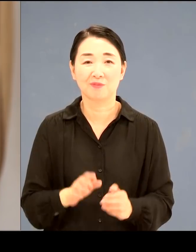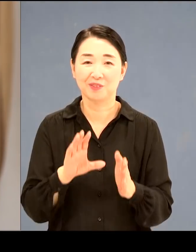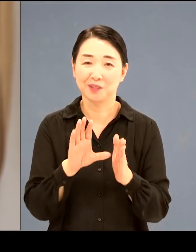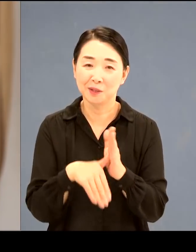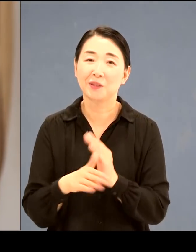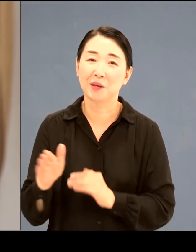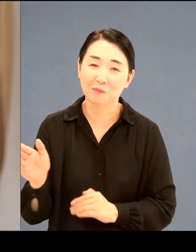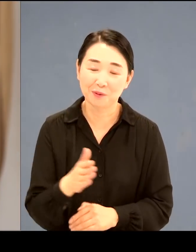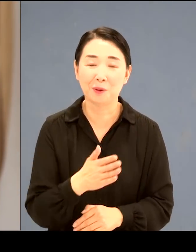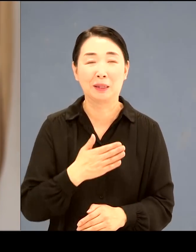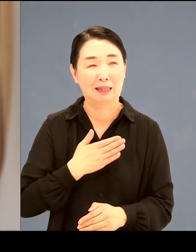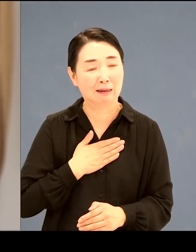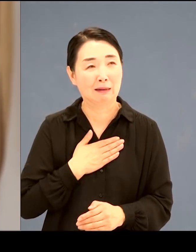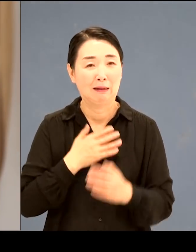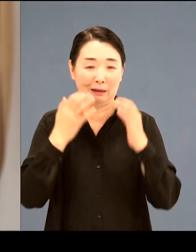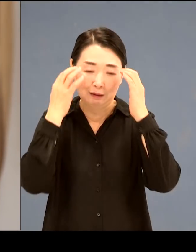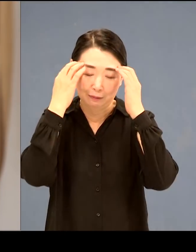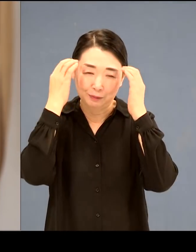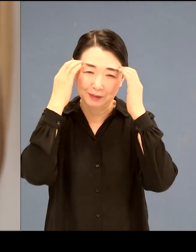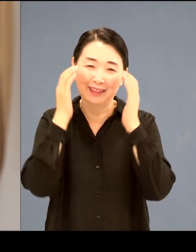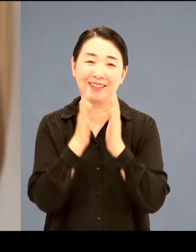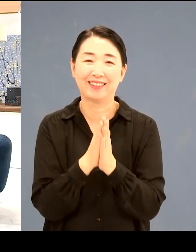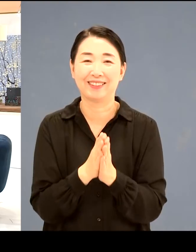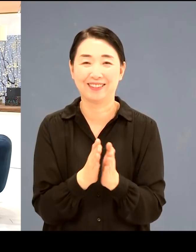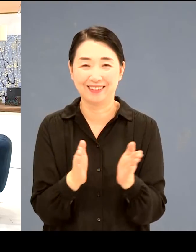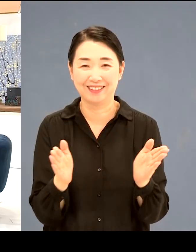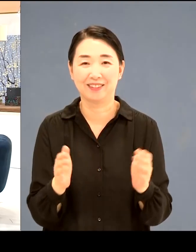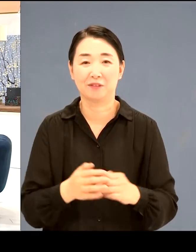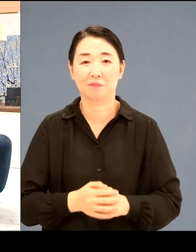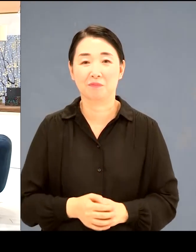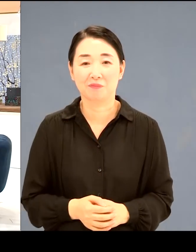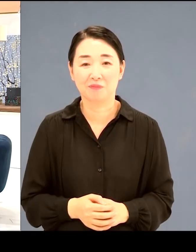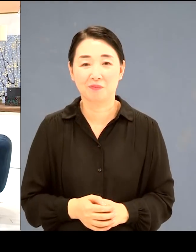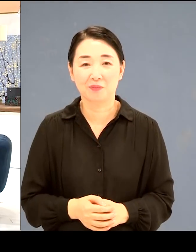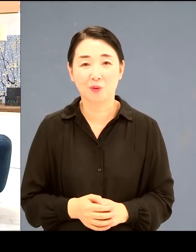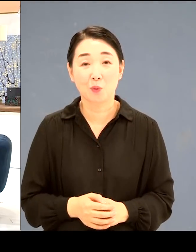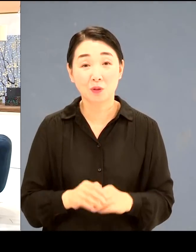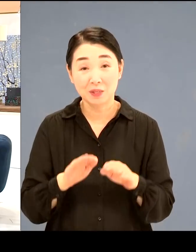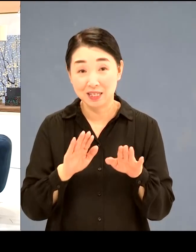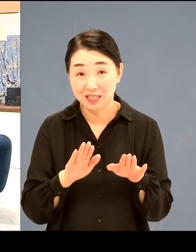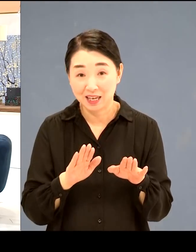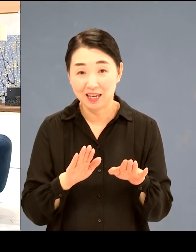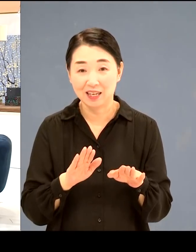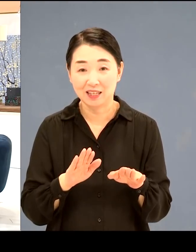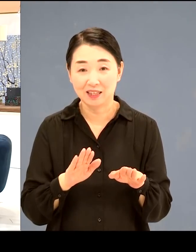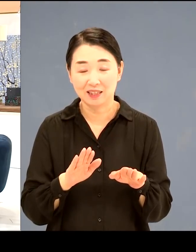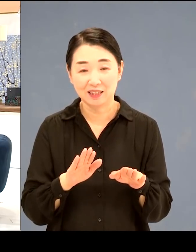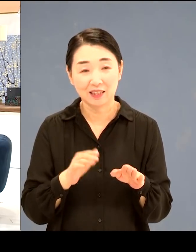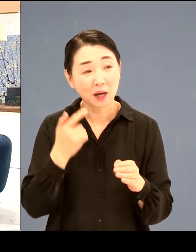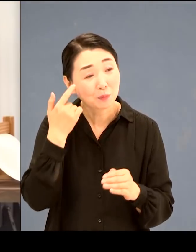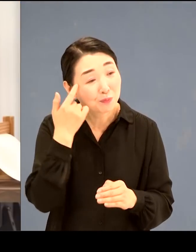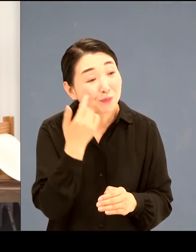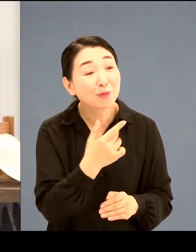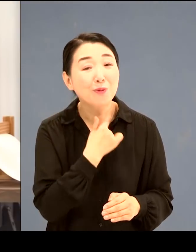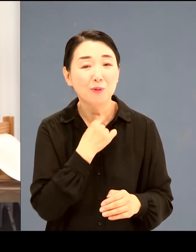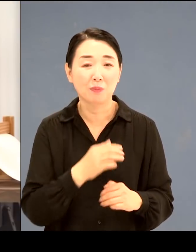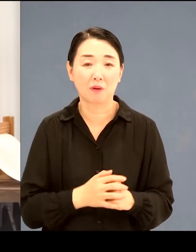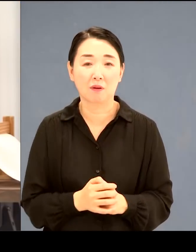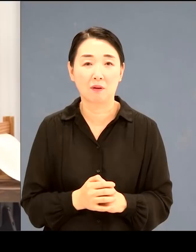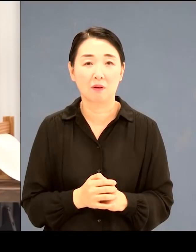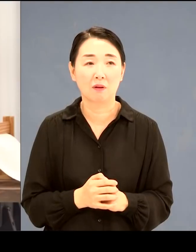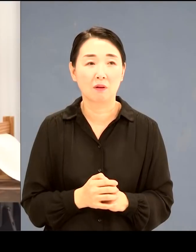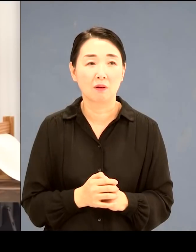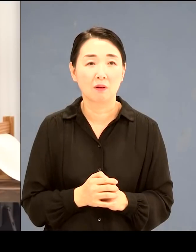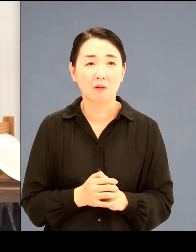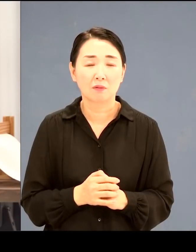고난이 시작이 되었죠. 그럼 혹시 이 타이밍에 그 제가 이렇게 집사님 말씀드렸는데 네. 집사님이 간절한